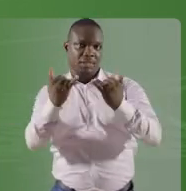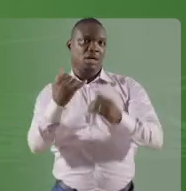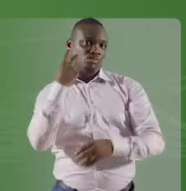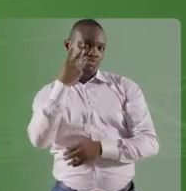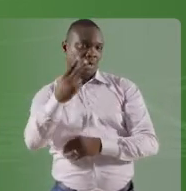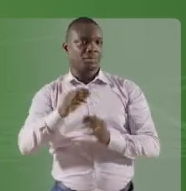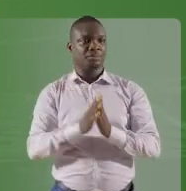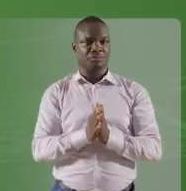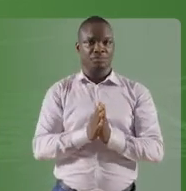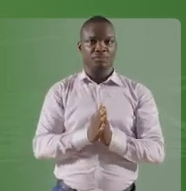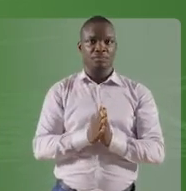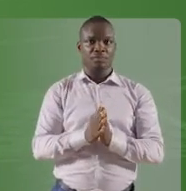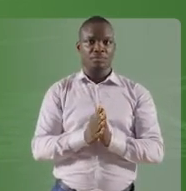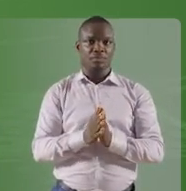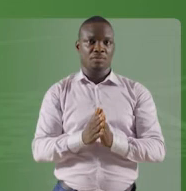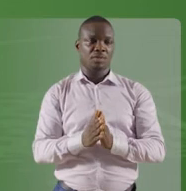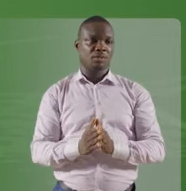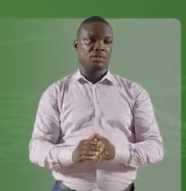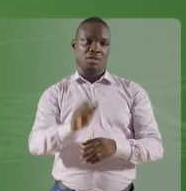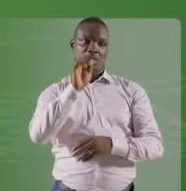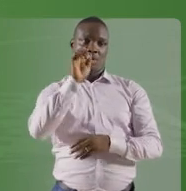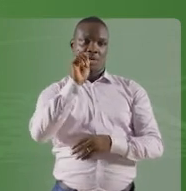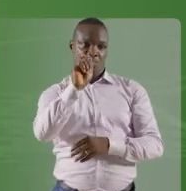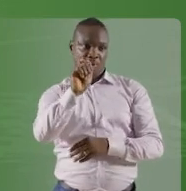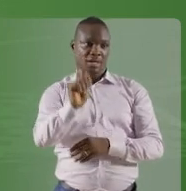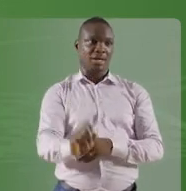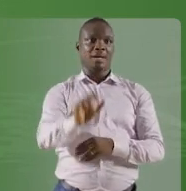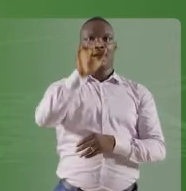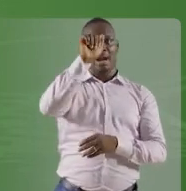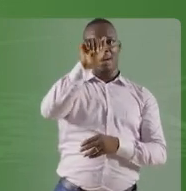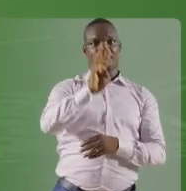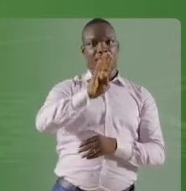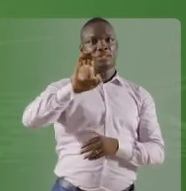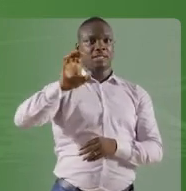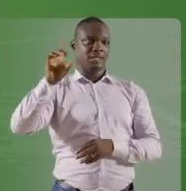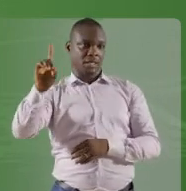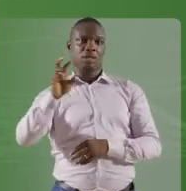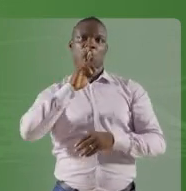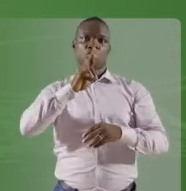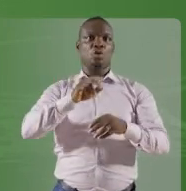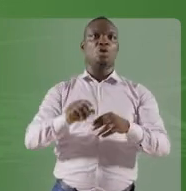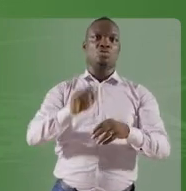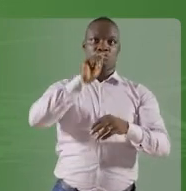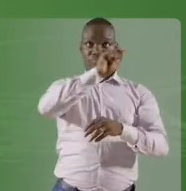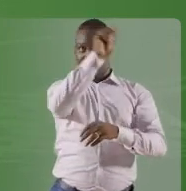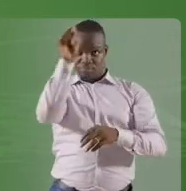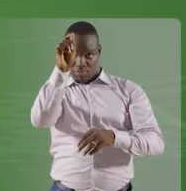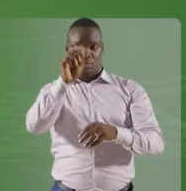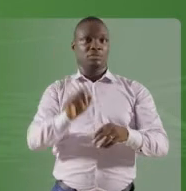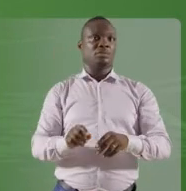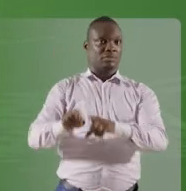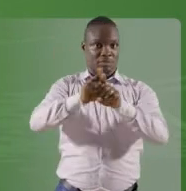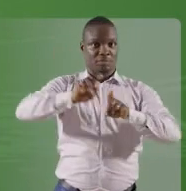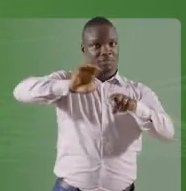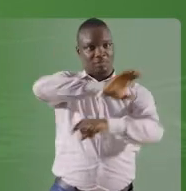Les points ABCD sont cocycliques si et seulement si une